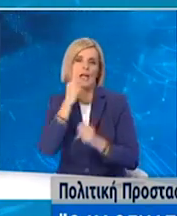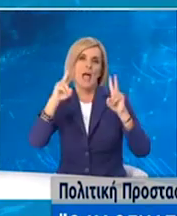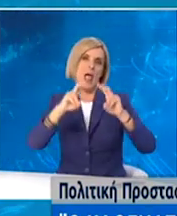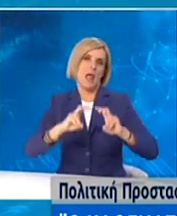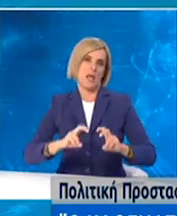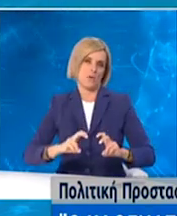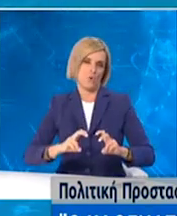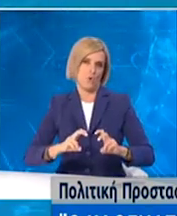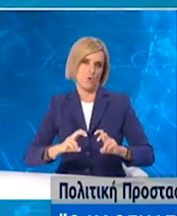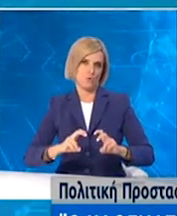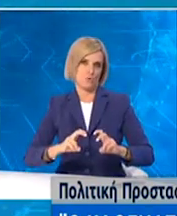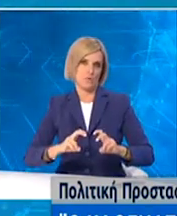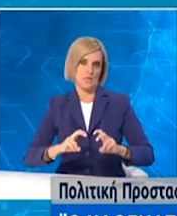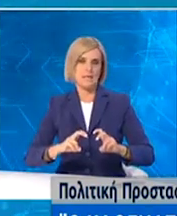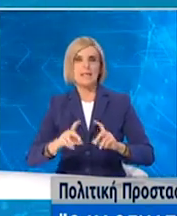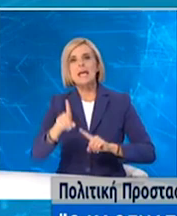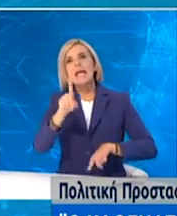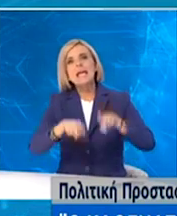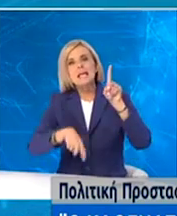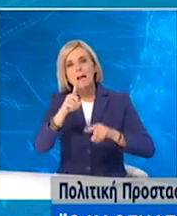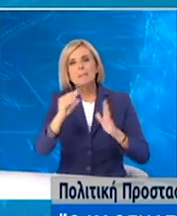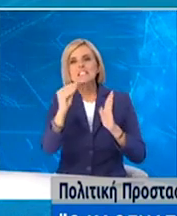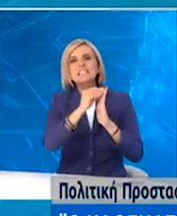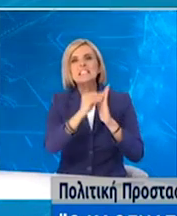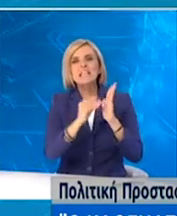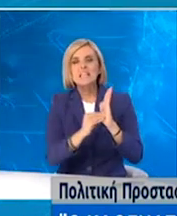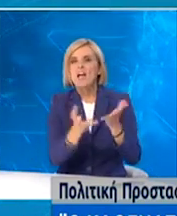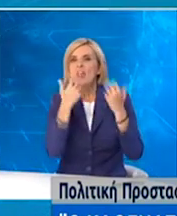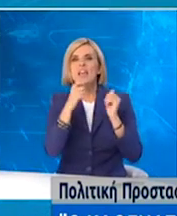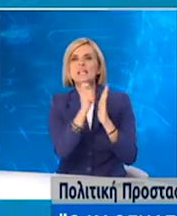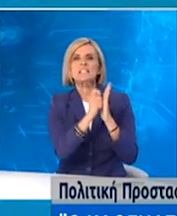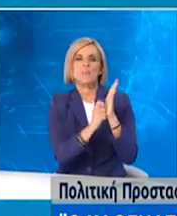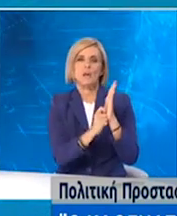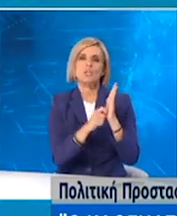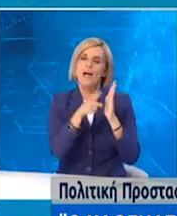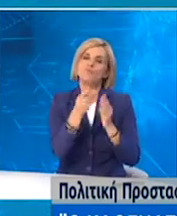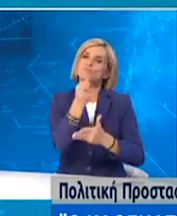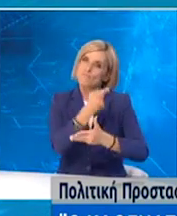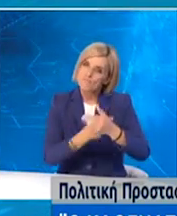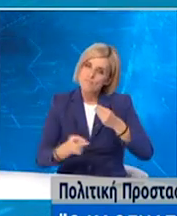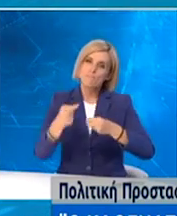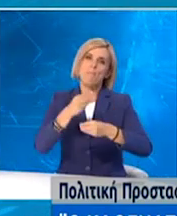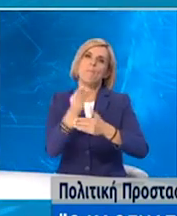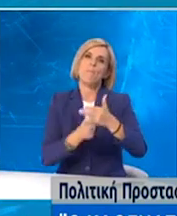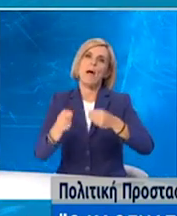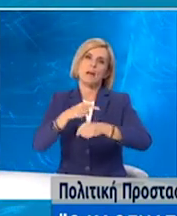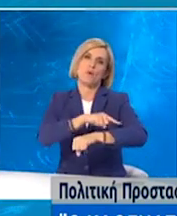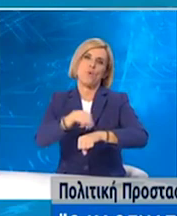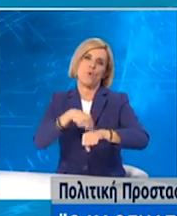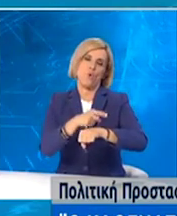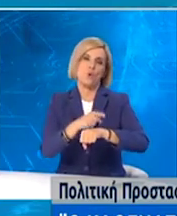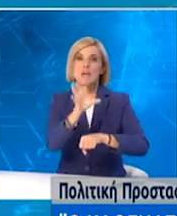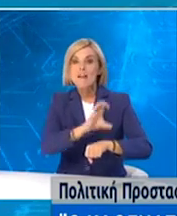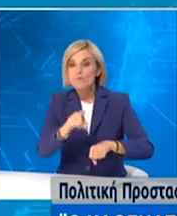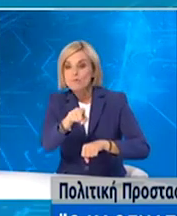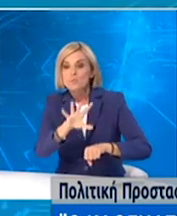έχουν συμπληρωθεί κάποια στοιχεία κανονικά. Και μας παίρνει λίγο περισσότερο χρόνο μέσα από τους μηχανισμούς που έχει το κράτος να